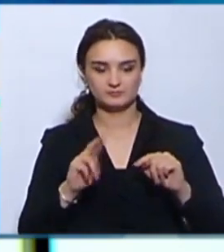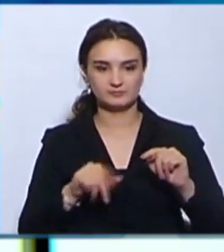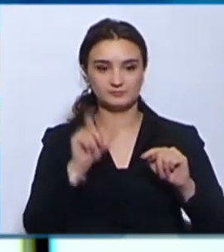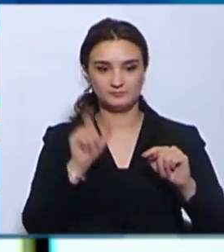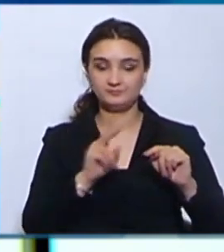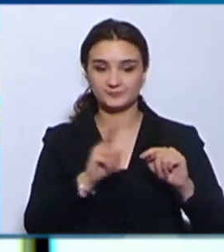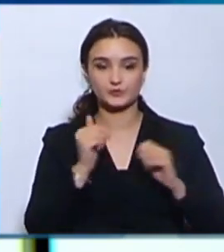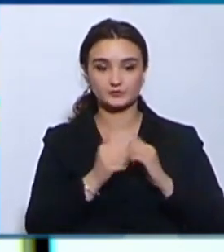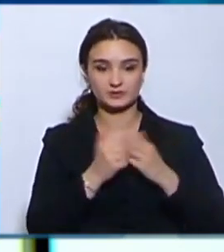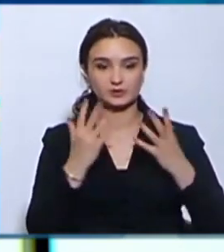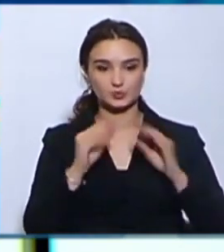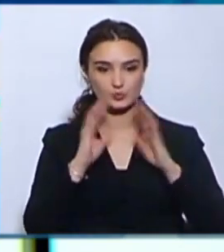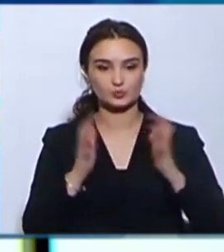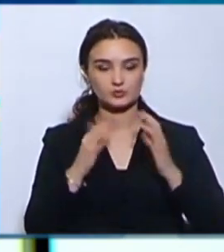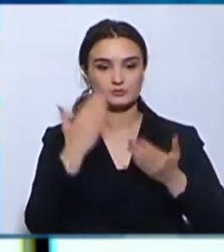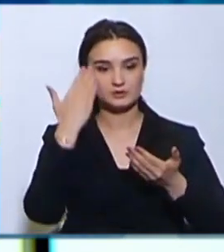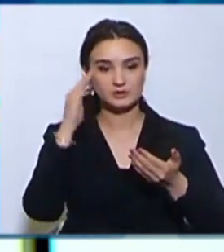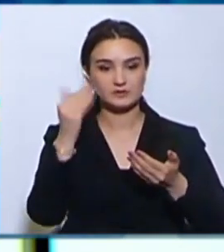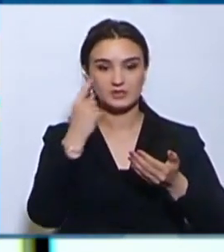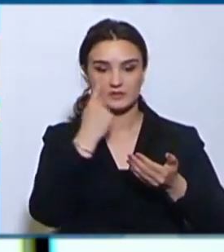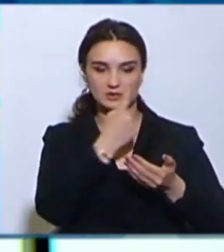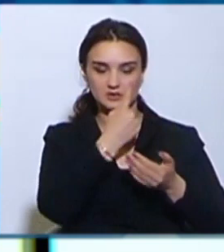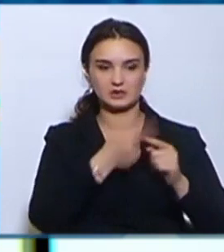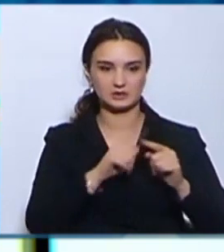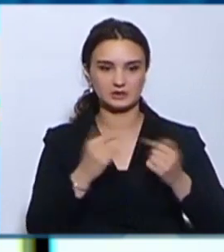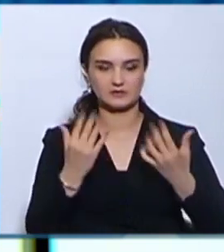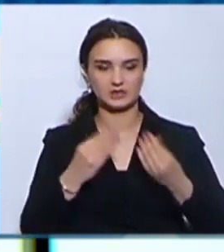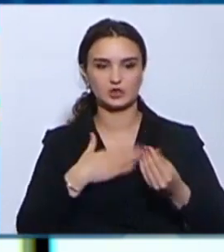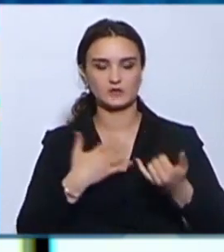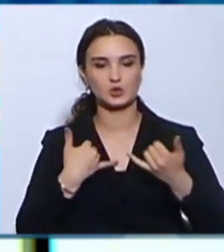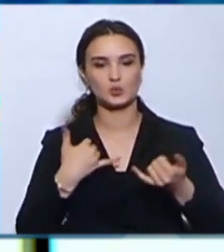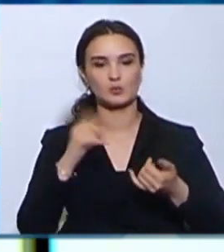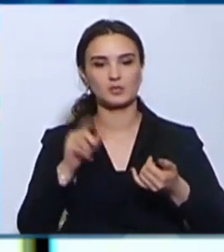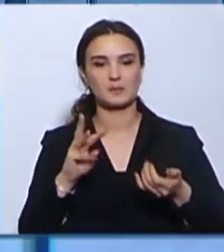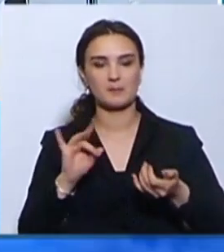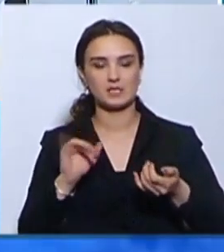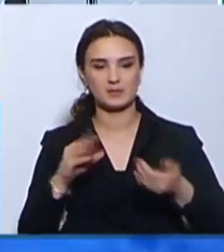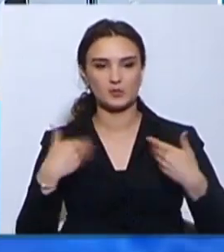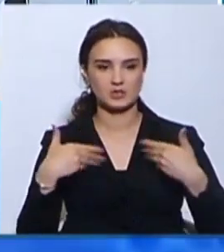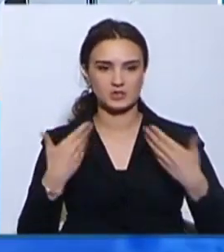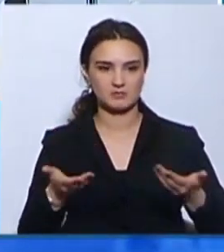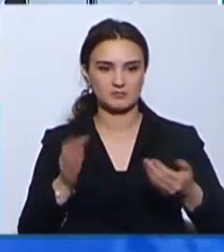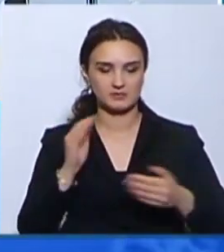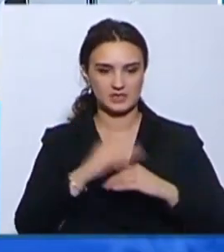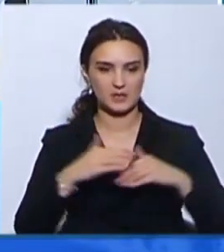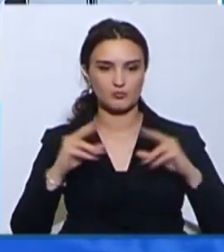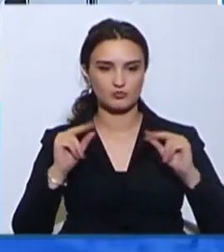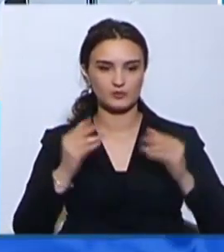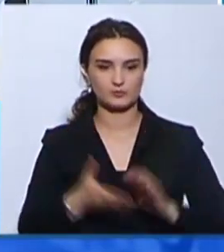ადამიანი, რომელიც ყოველდღიურად ზრუნავს ხვის თვალის შინზე, არის დღევანდელი ჩვენი სტუმარი. მარიამ, მოგესალმები